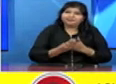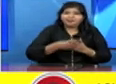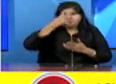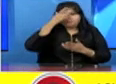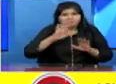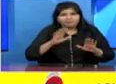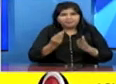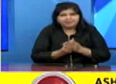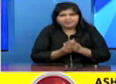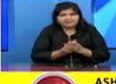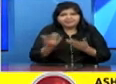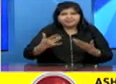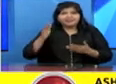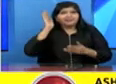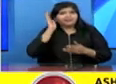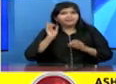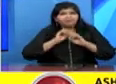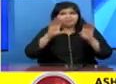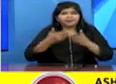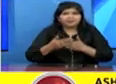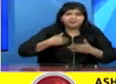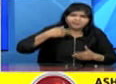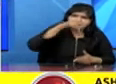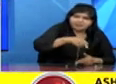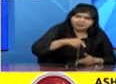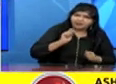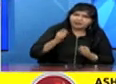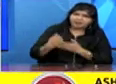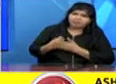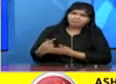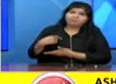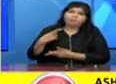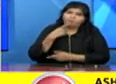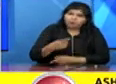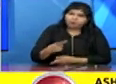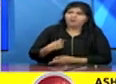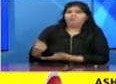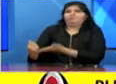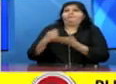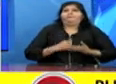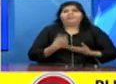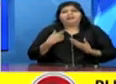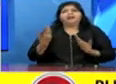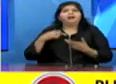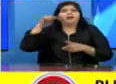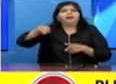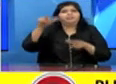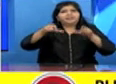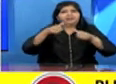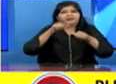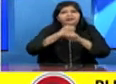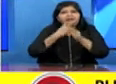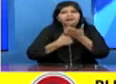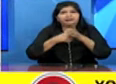की, मतलब अवेयरनेस के लिए कि जाना हो, कुछ हाँ। करना हो, हम हर वक्त तैयार हैं। नहीं, आप सब। अपने तरीके से आगरा में करिए,